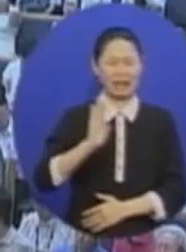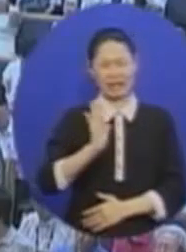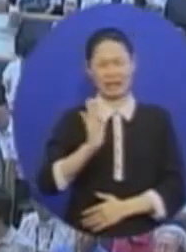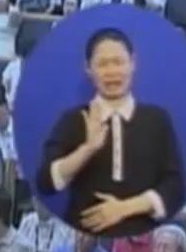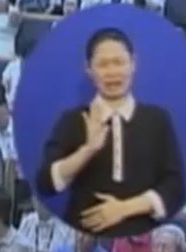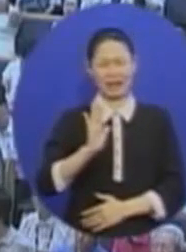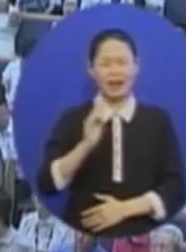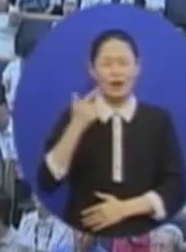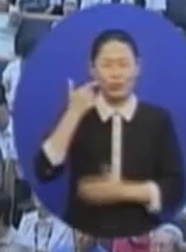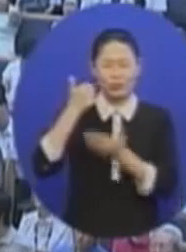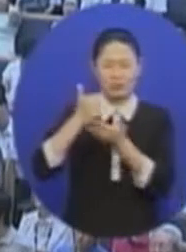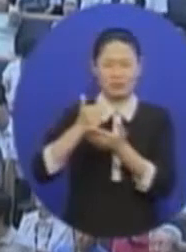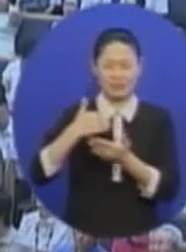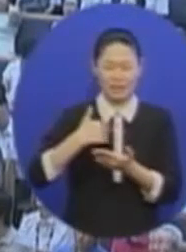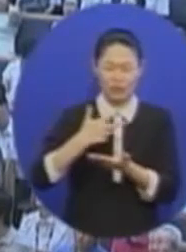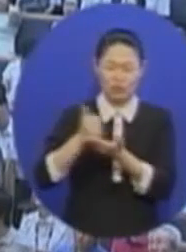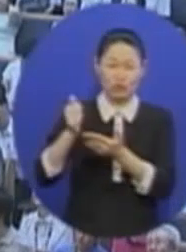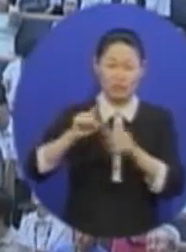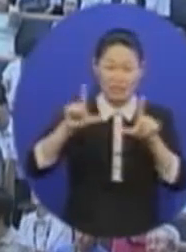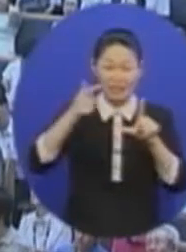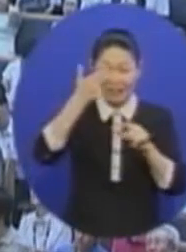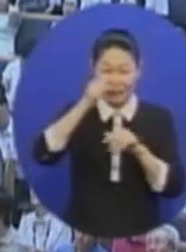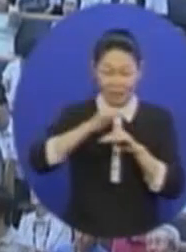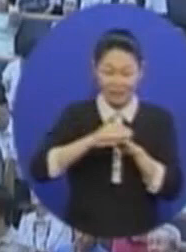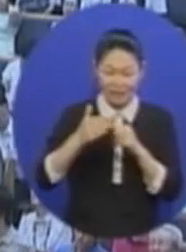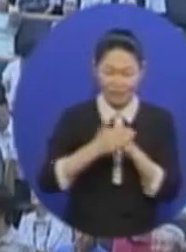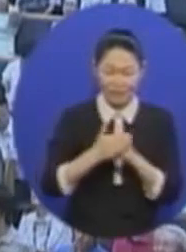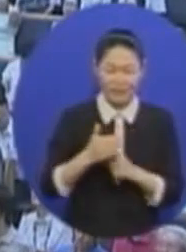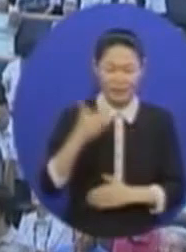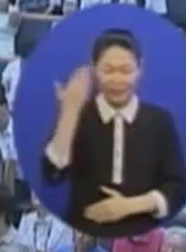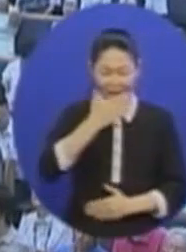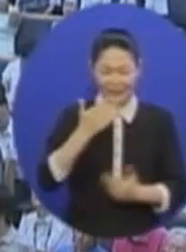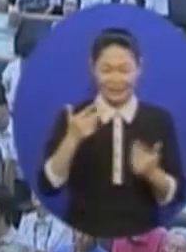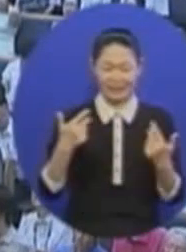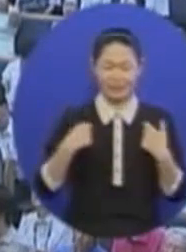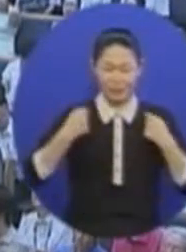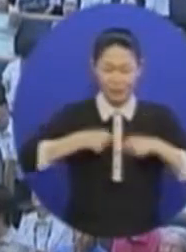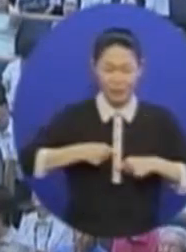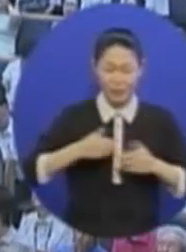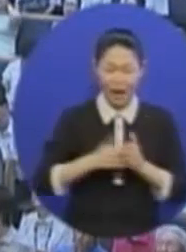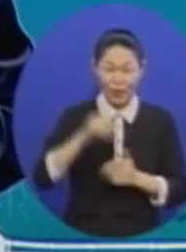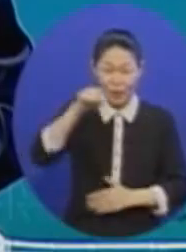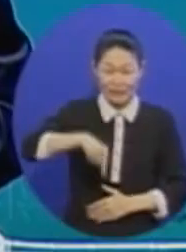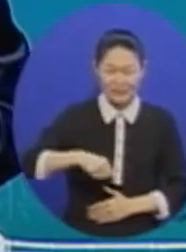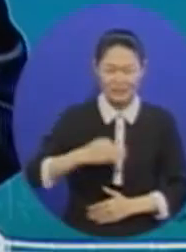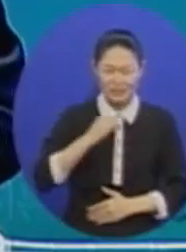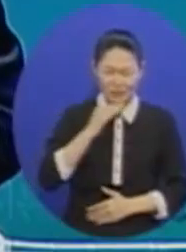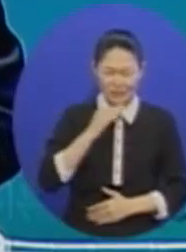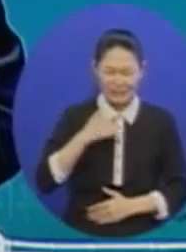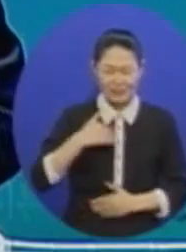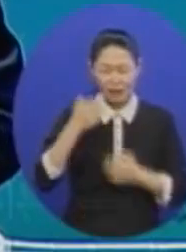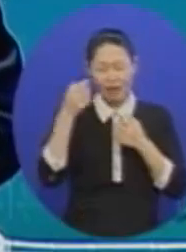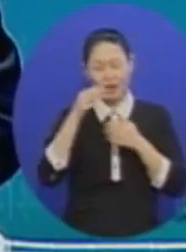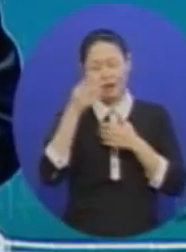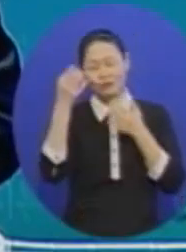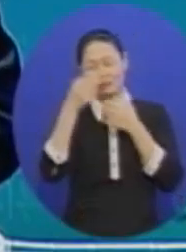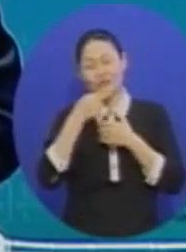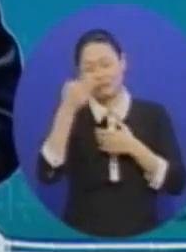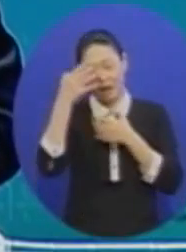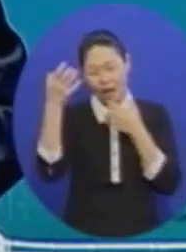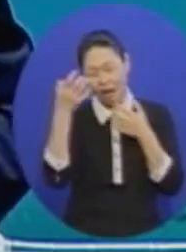이렇게 주일 예배 니까 멀쩡하게 책을 읽고 왔지 저 사실 술고래 요 이런 분도 계실지